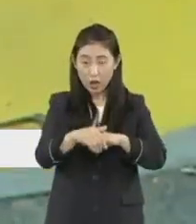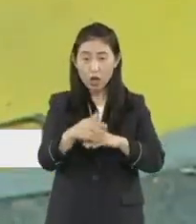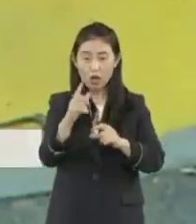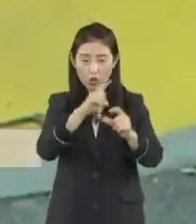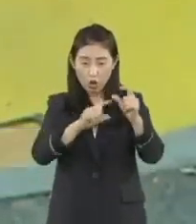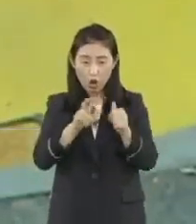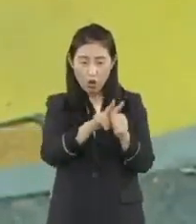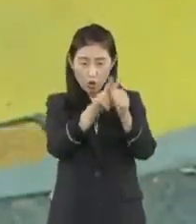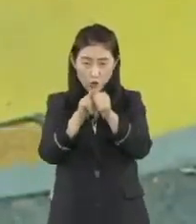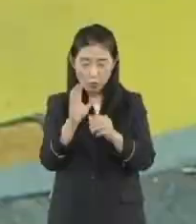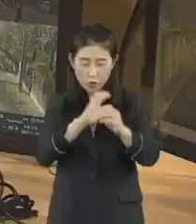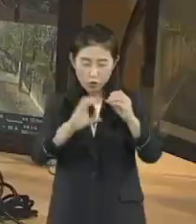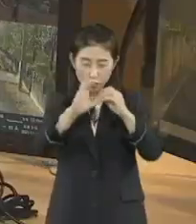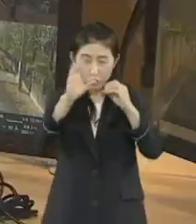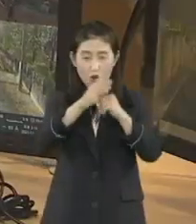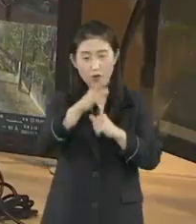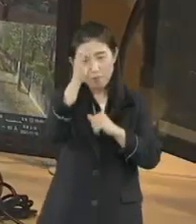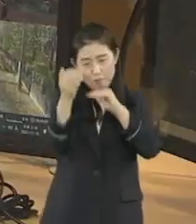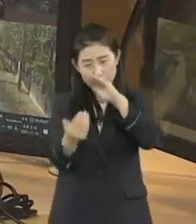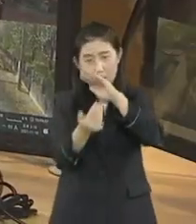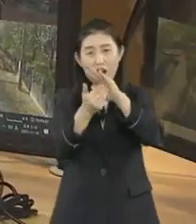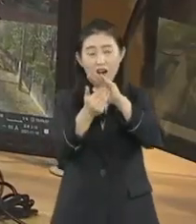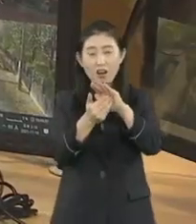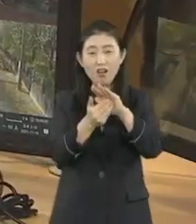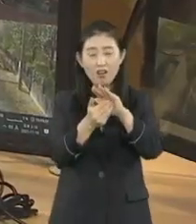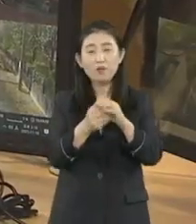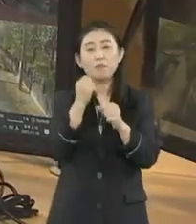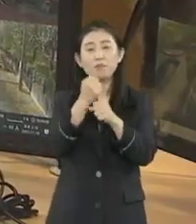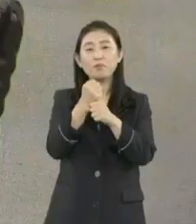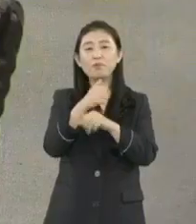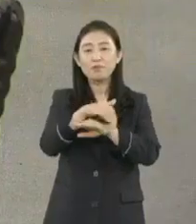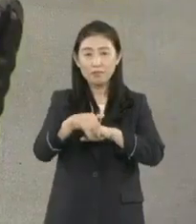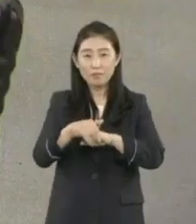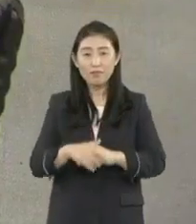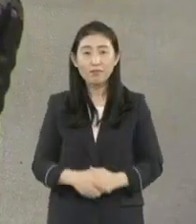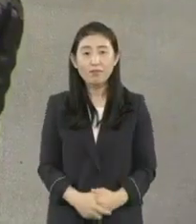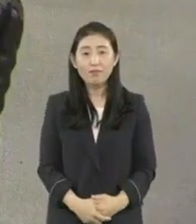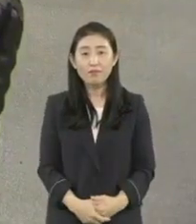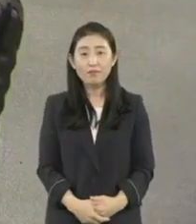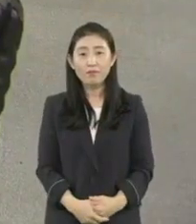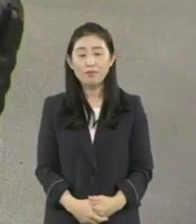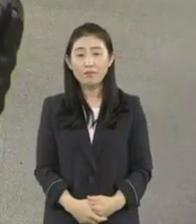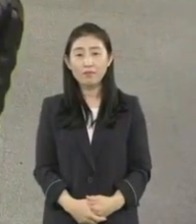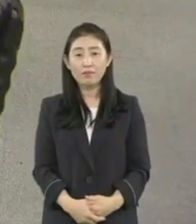보완을 통한 성능 고도화를 추진하기로 했습니다. TJB 김진호입니다.